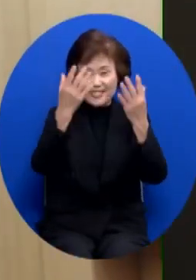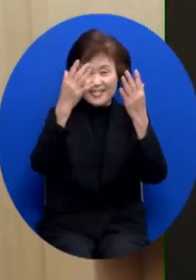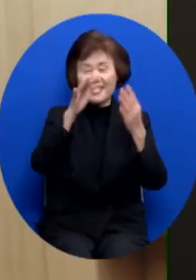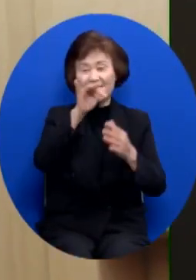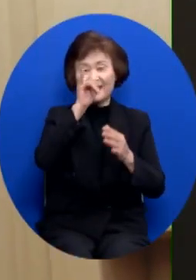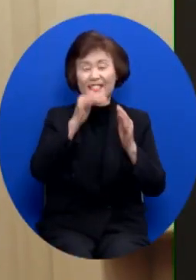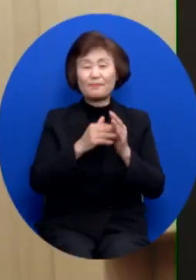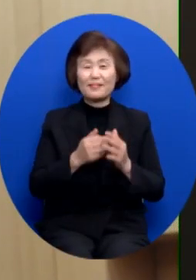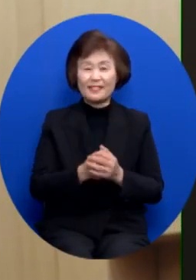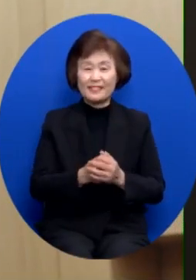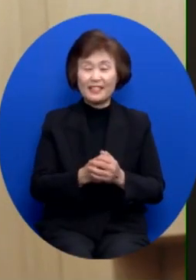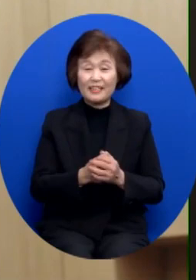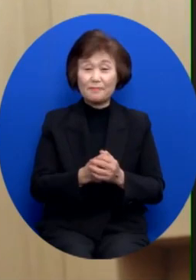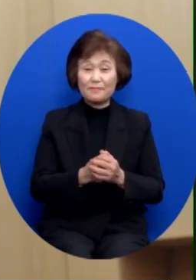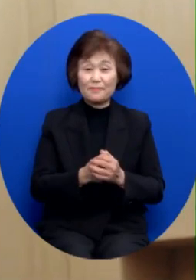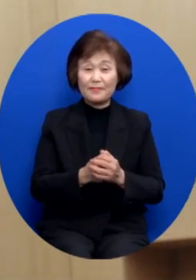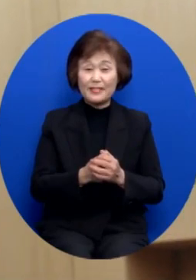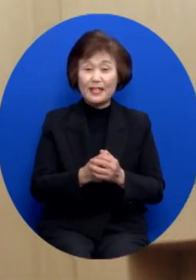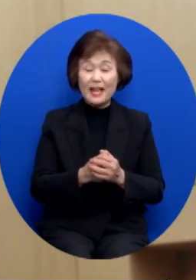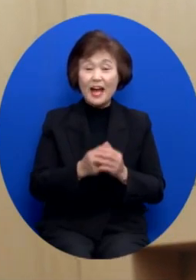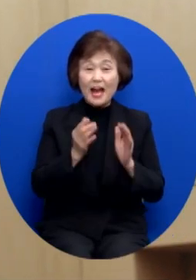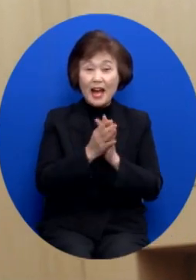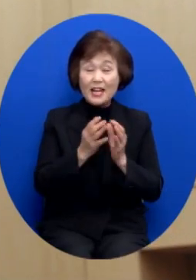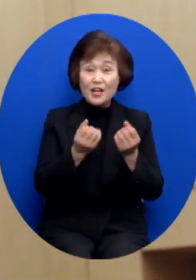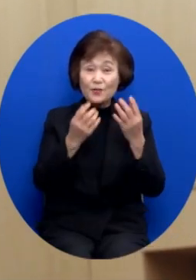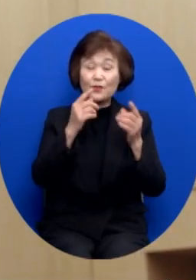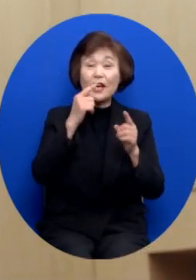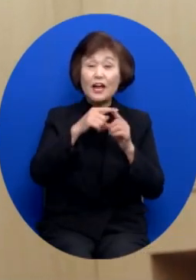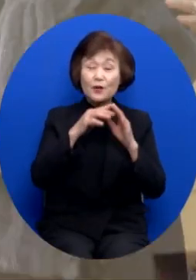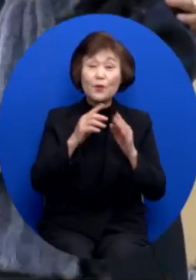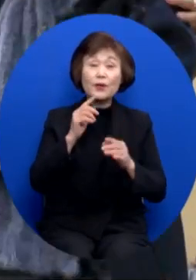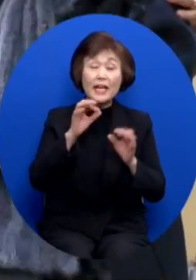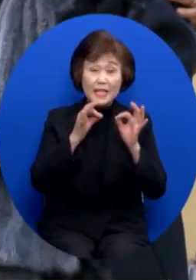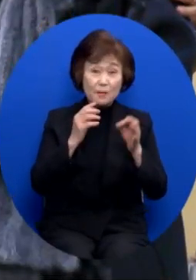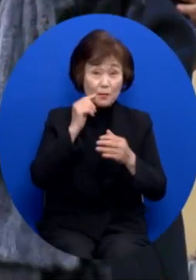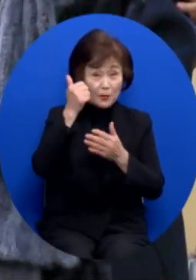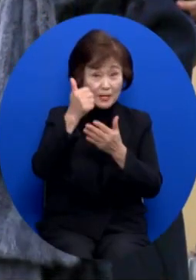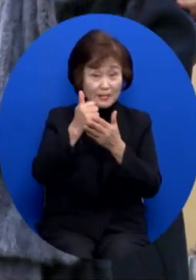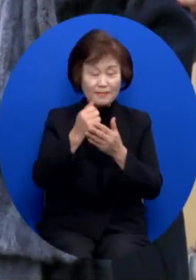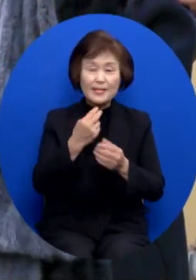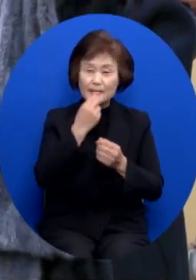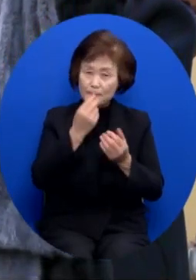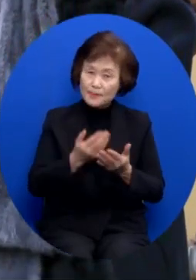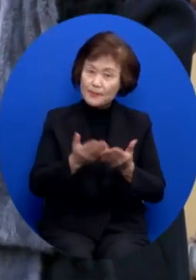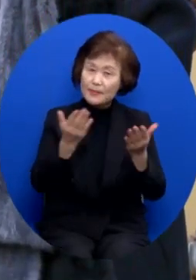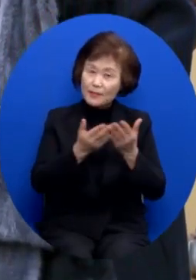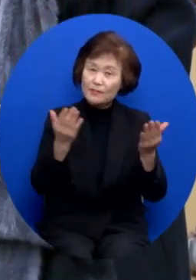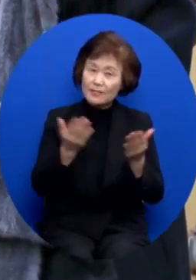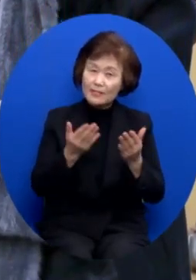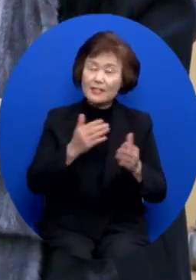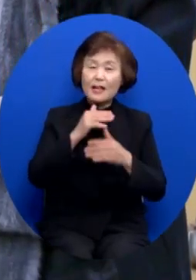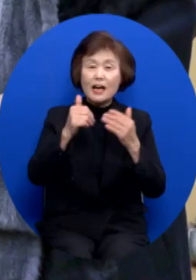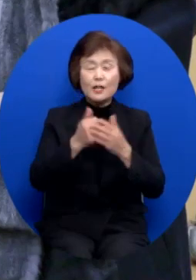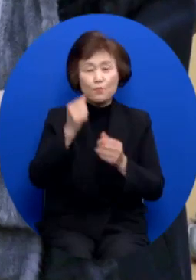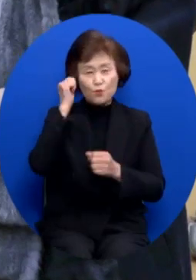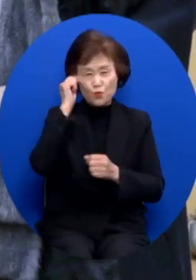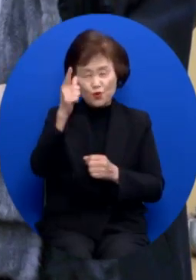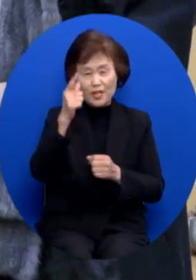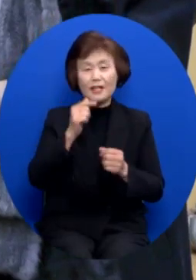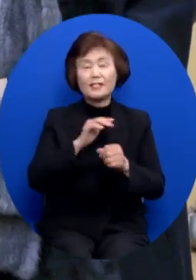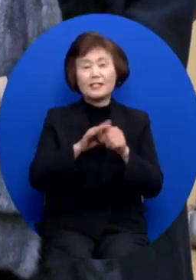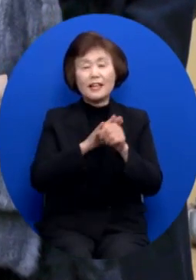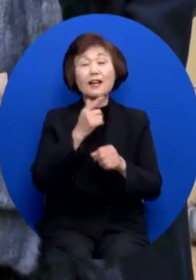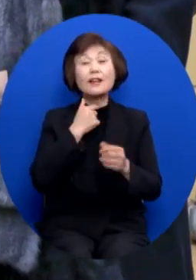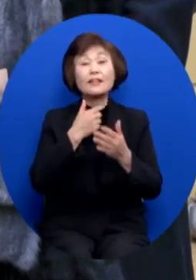진행했습니다 설교를 전한 할렐루야 교회 김상봉 목사는 생명을 나누는 일은 하나님의 위대한 사랑을 경험한